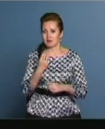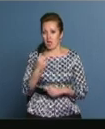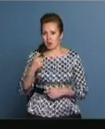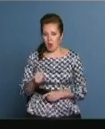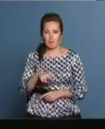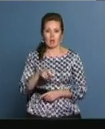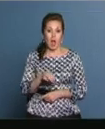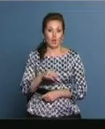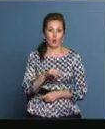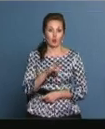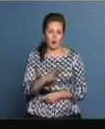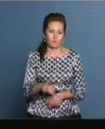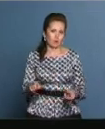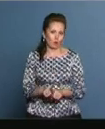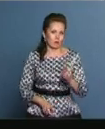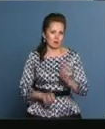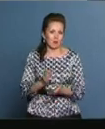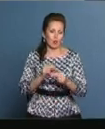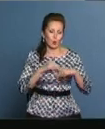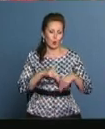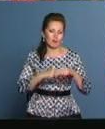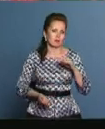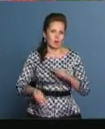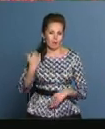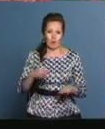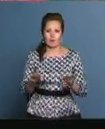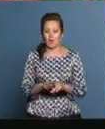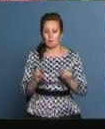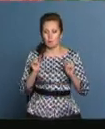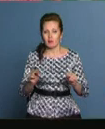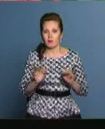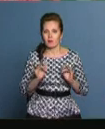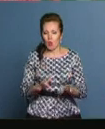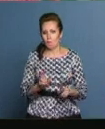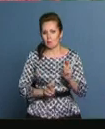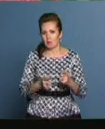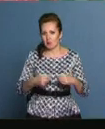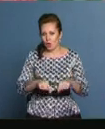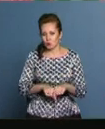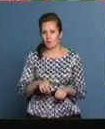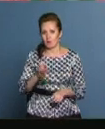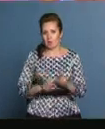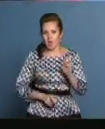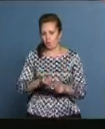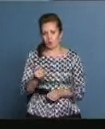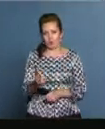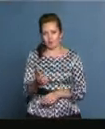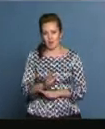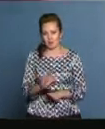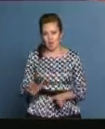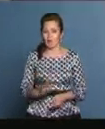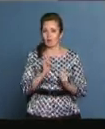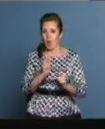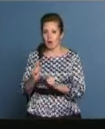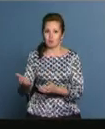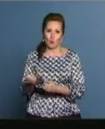Платунов. Он тоже на заводе трудится давно. И таких преданных делу и предприятию на «Аксионе» немало. Заслуженные награды сегодня получили и